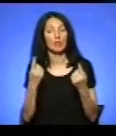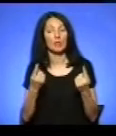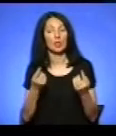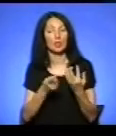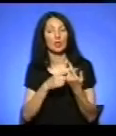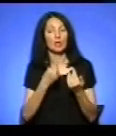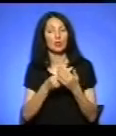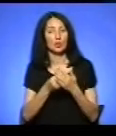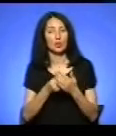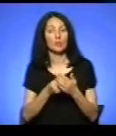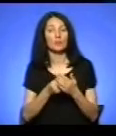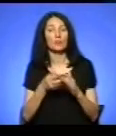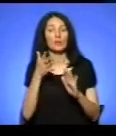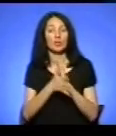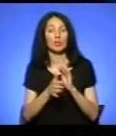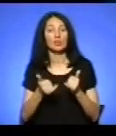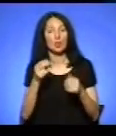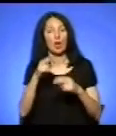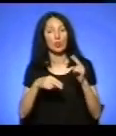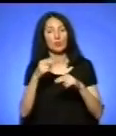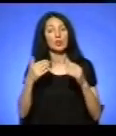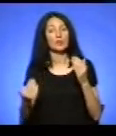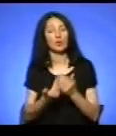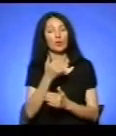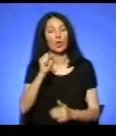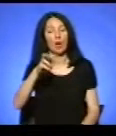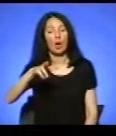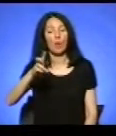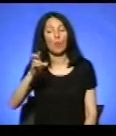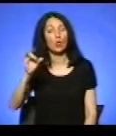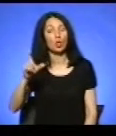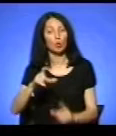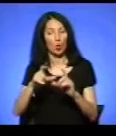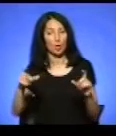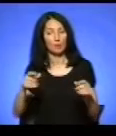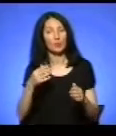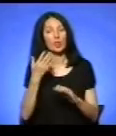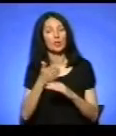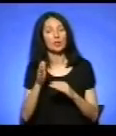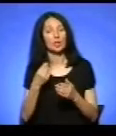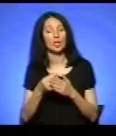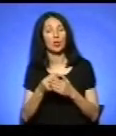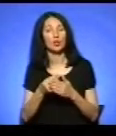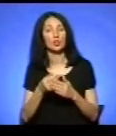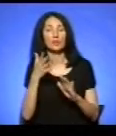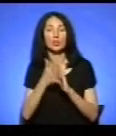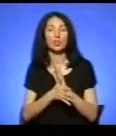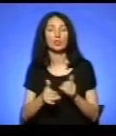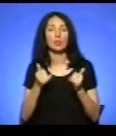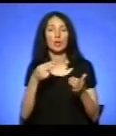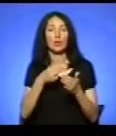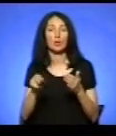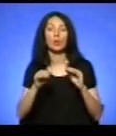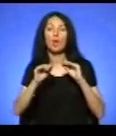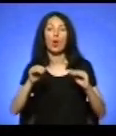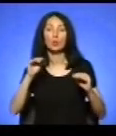на будівництво нових амбулаторій, про що вже неодноразово говорилося. Частина коштів піде на придбання саме